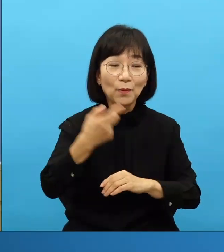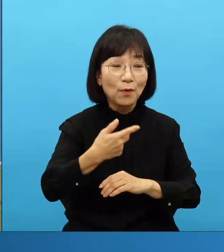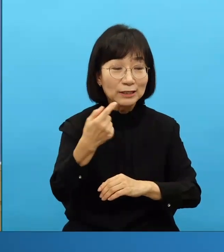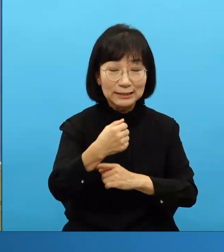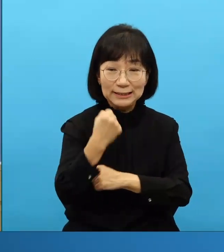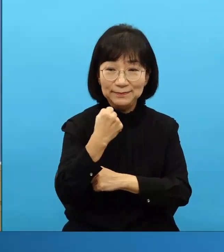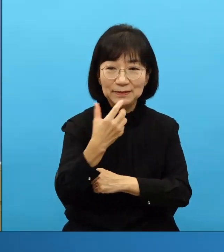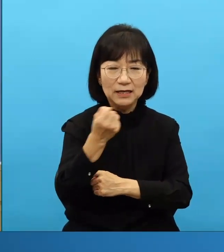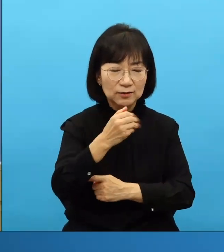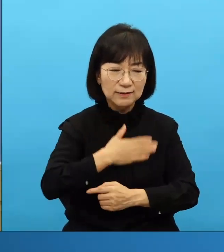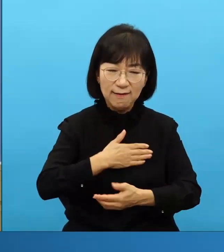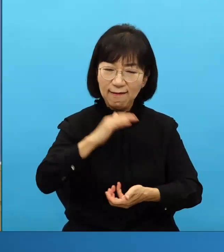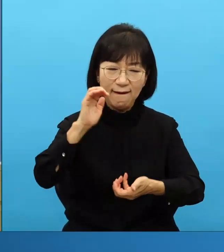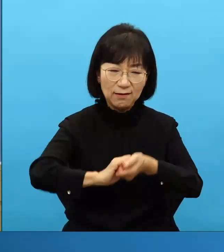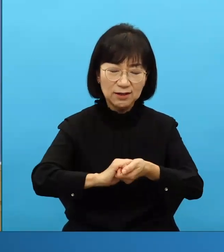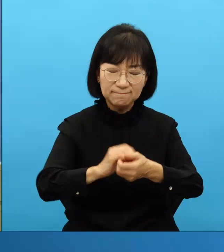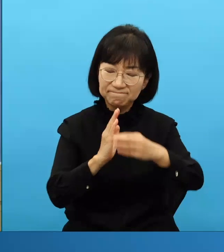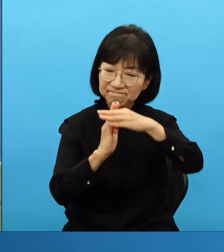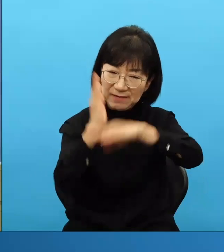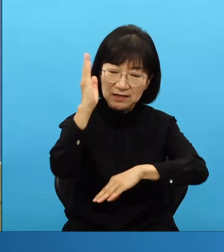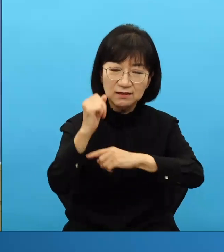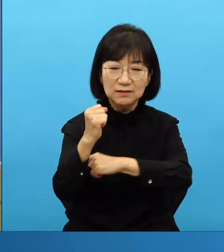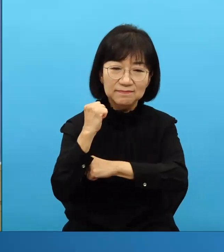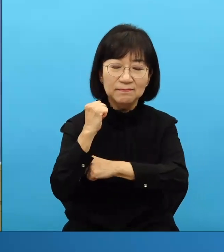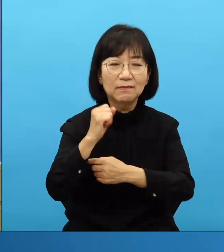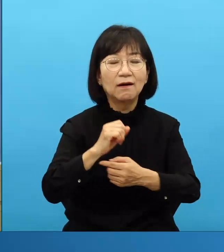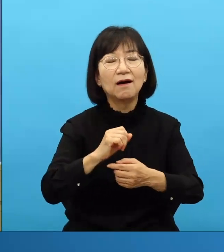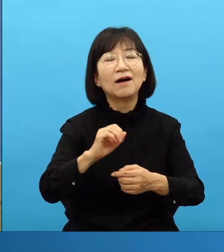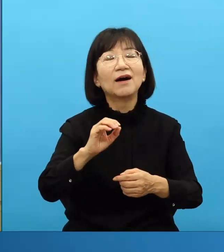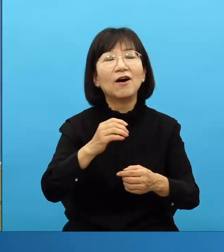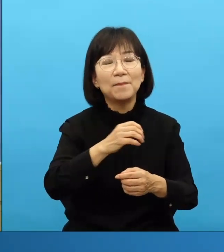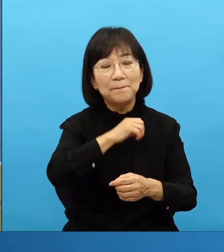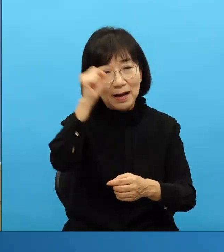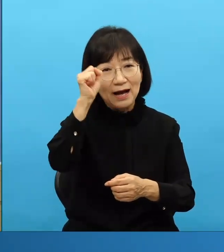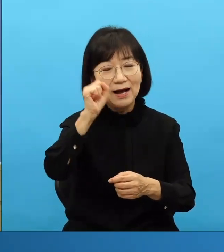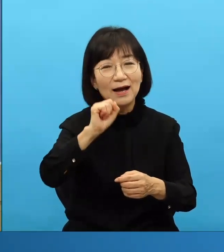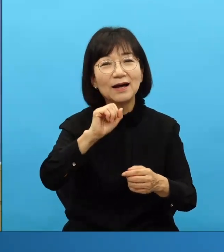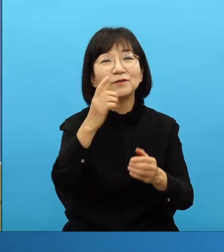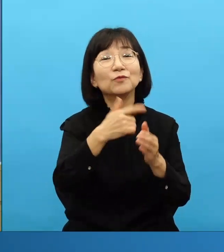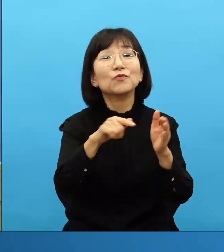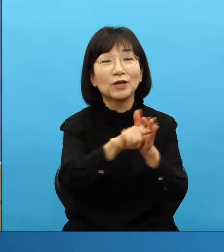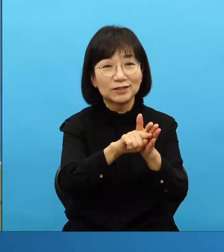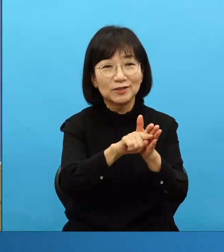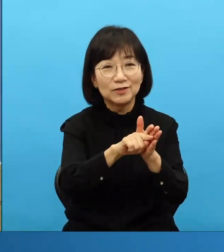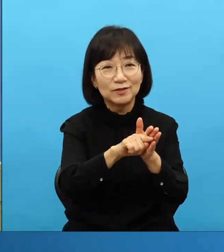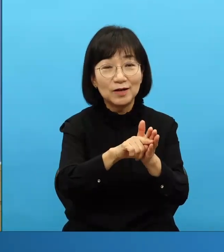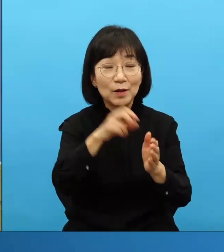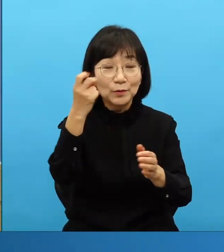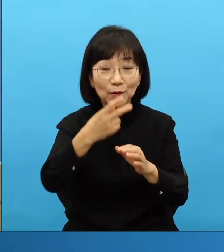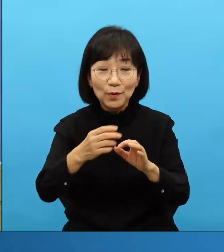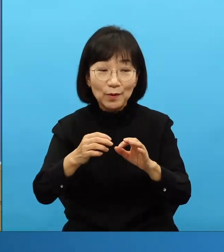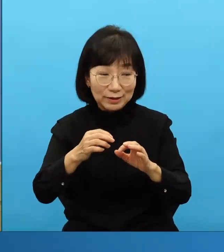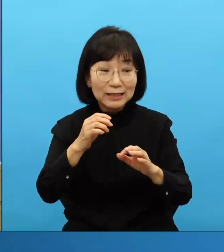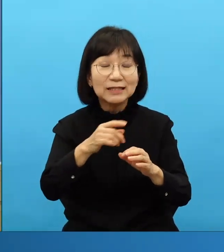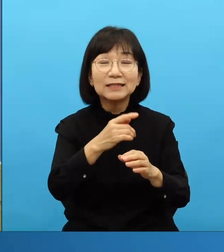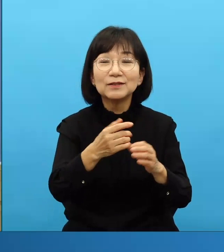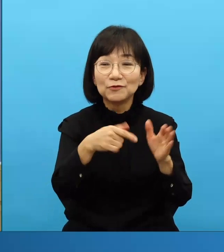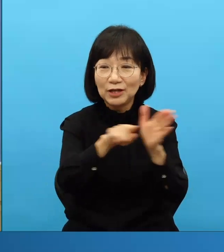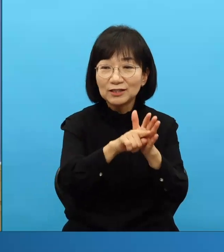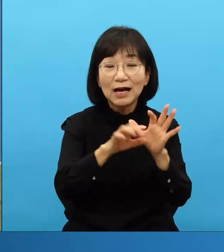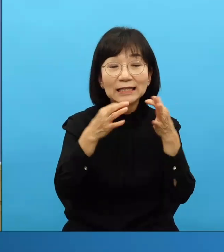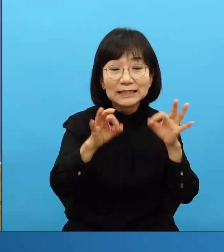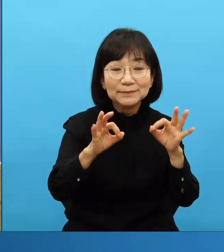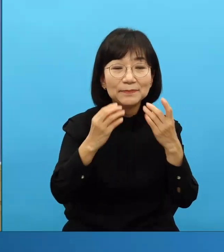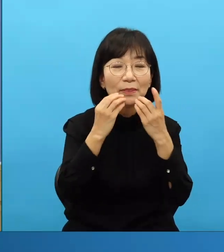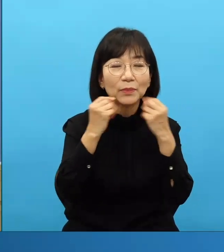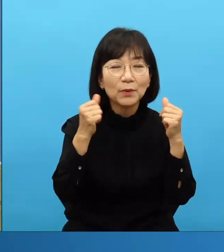자신의 한계에 도전하도록 And with that strength being able to really challenge against their limitations. 금토일 시대를 활용하자 그 말이에요. We're saying let's utilize